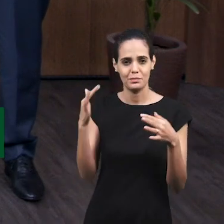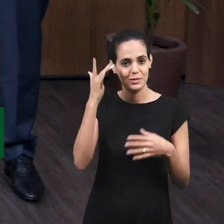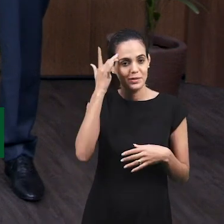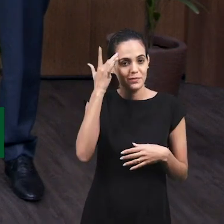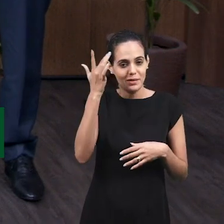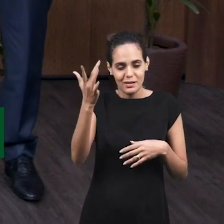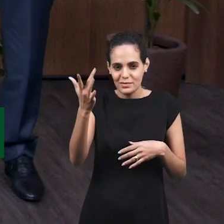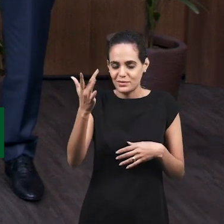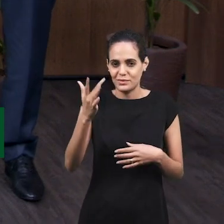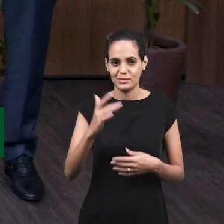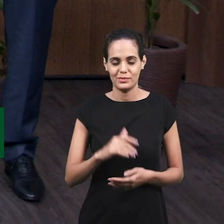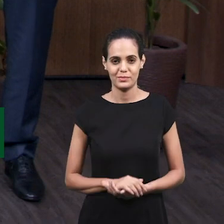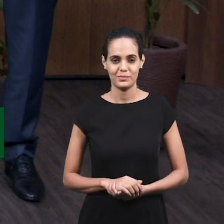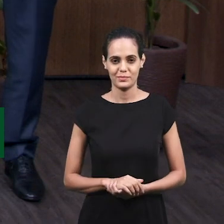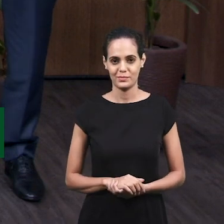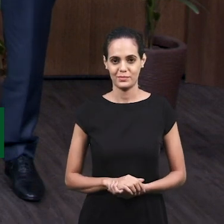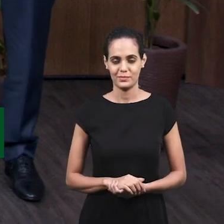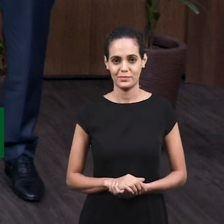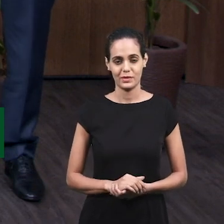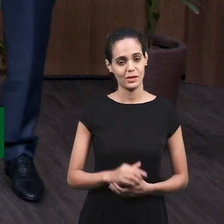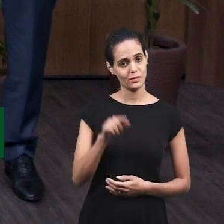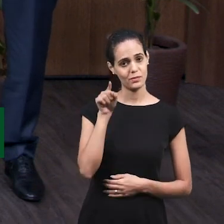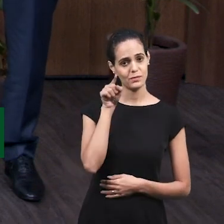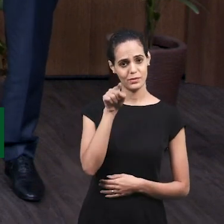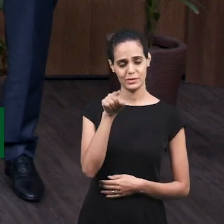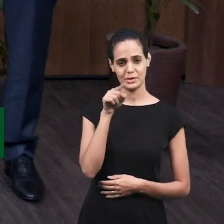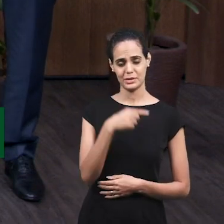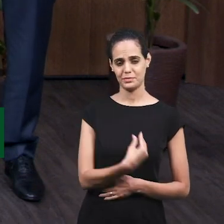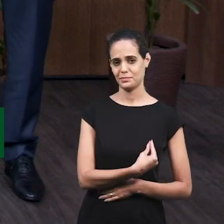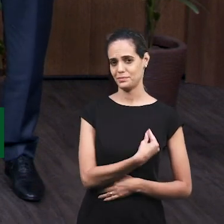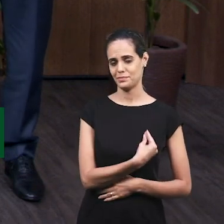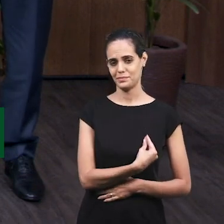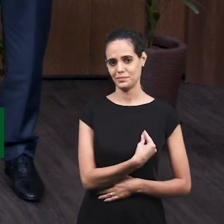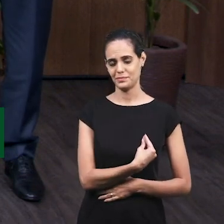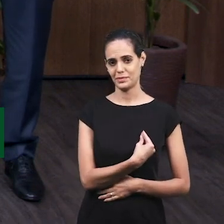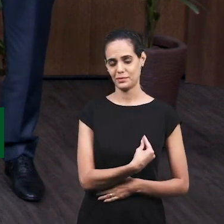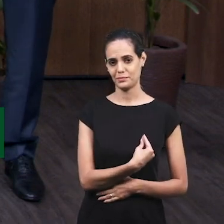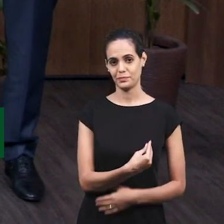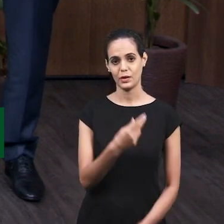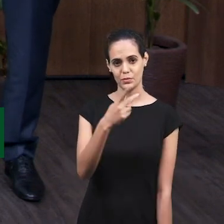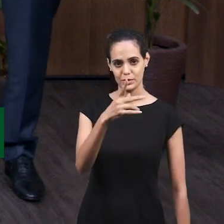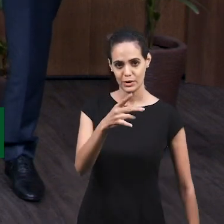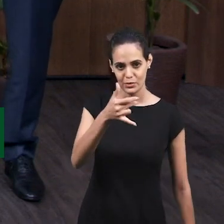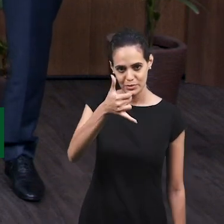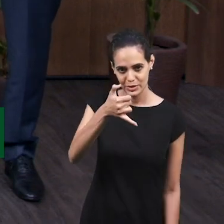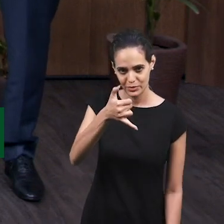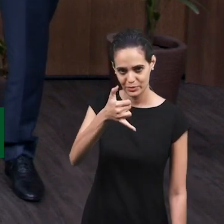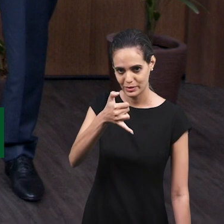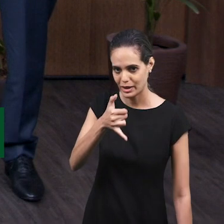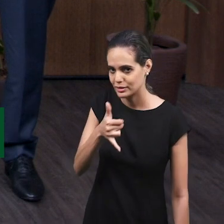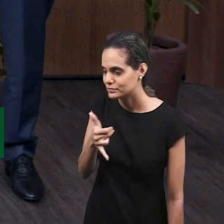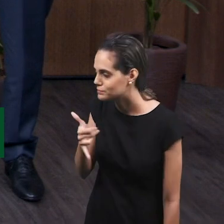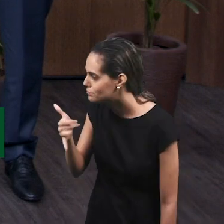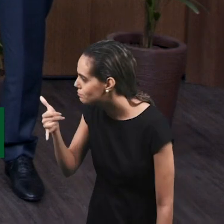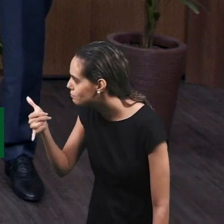que vous participiez. Approchez l'appareil photo de votre smartphone de ce